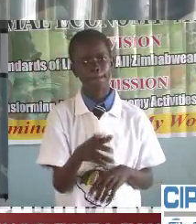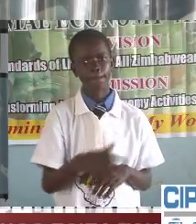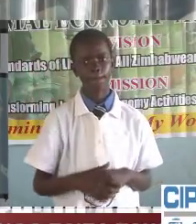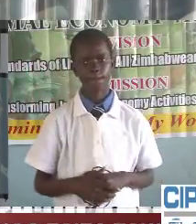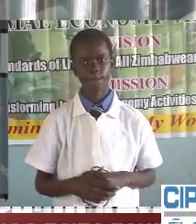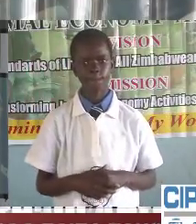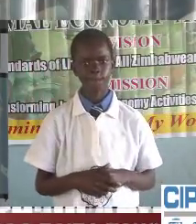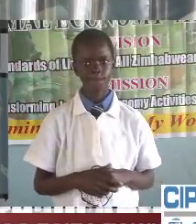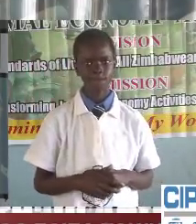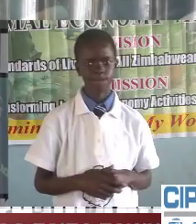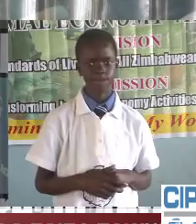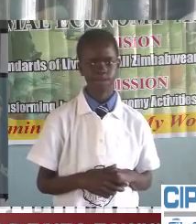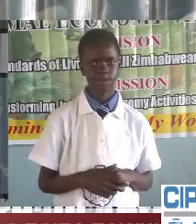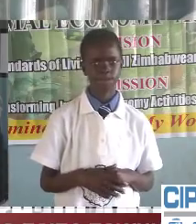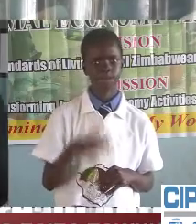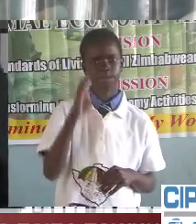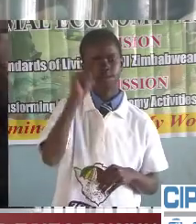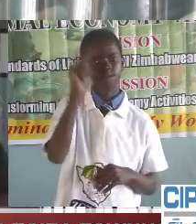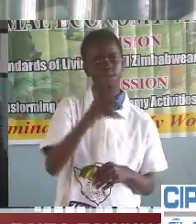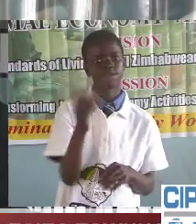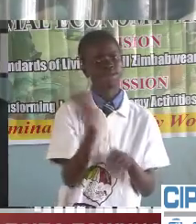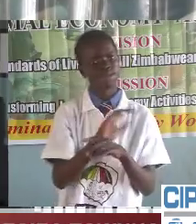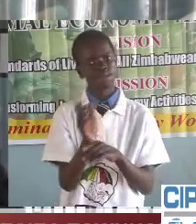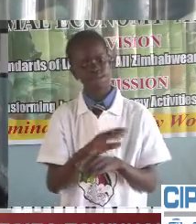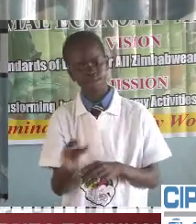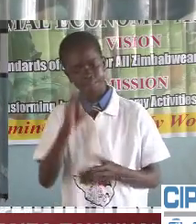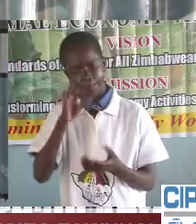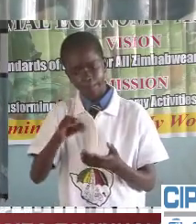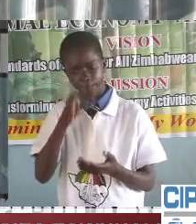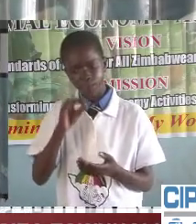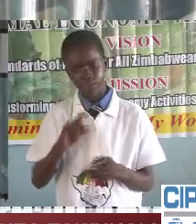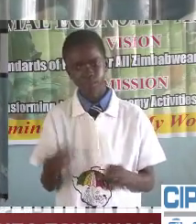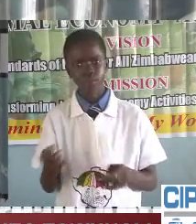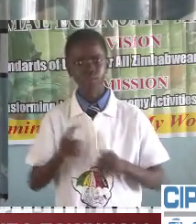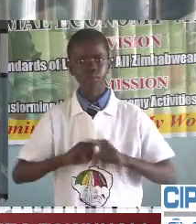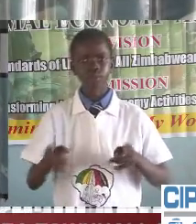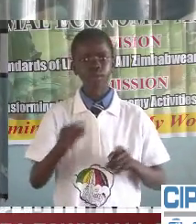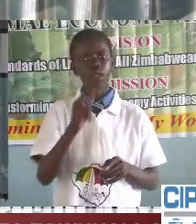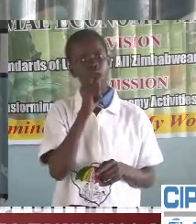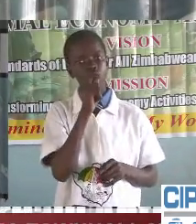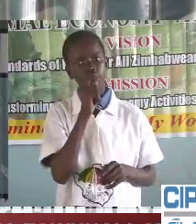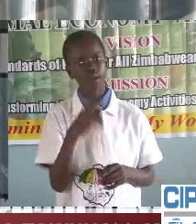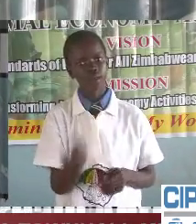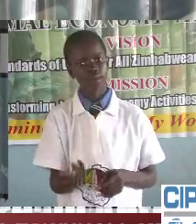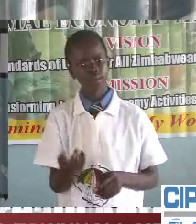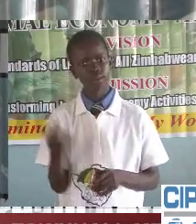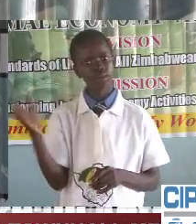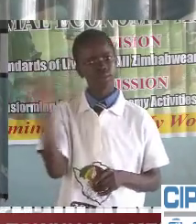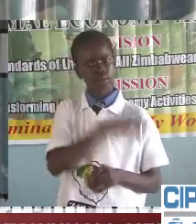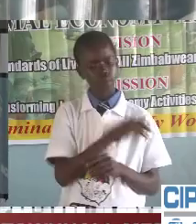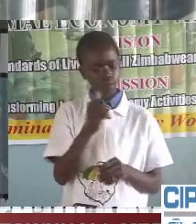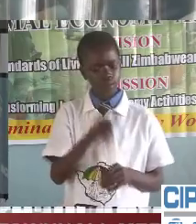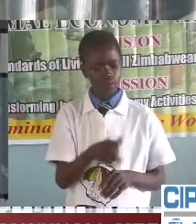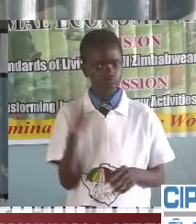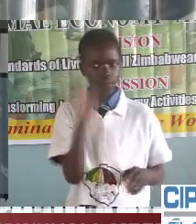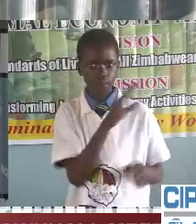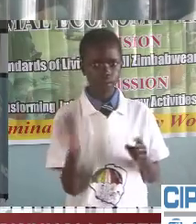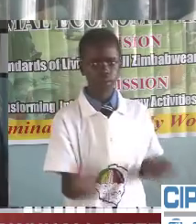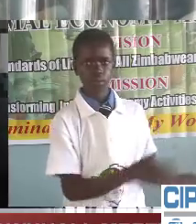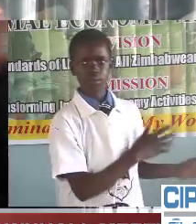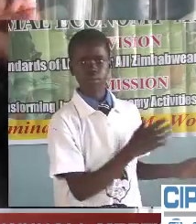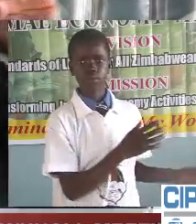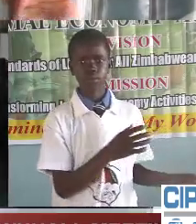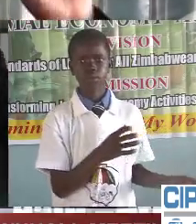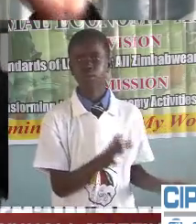avanowana. Nokuti mukutengesa vachatengesa zvimazepi, vachatengesa zvimasweets, papedza mari iya yaprofit iya